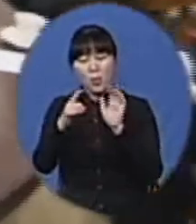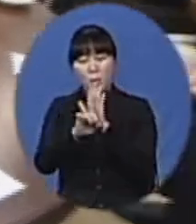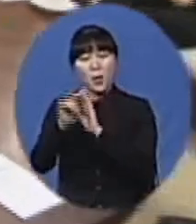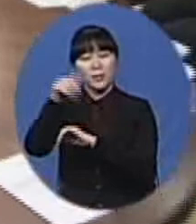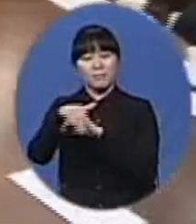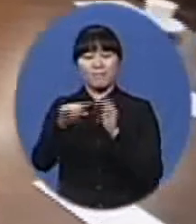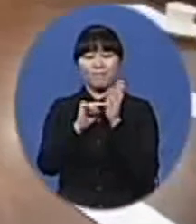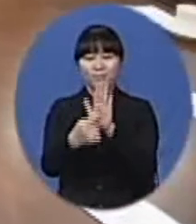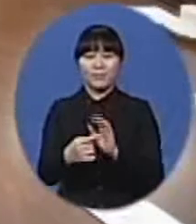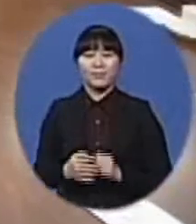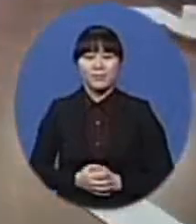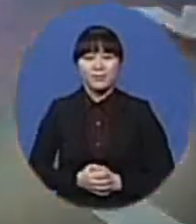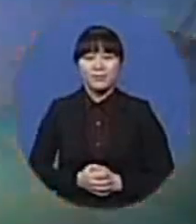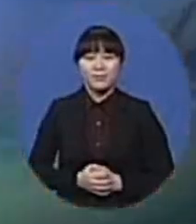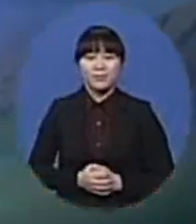밝혔습니다.